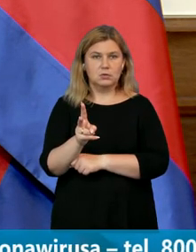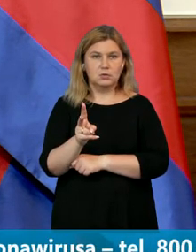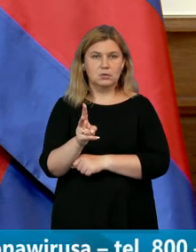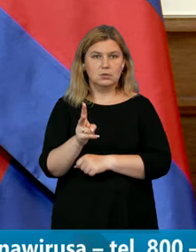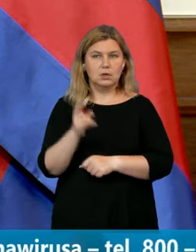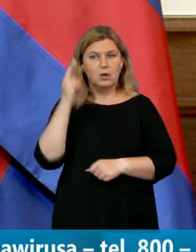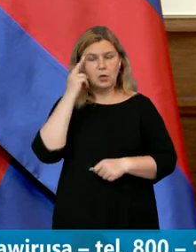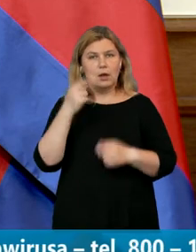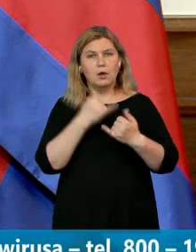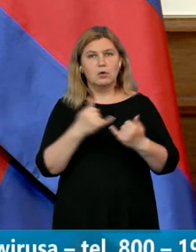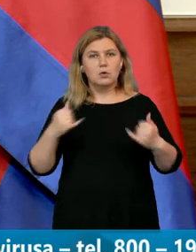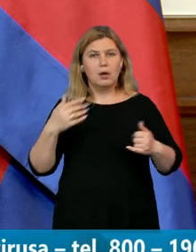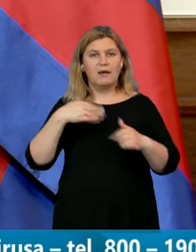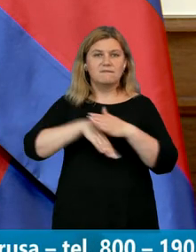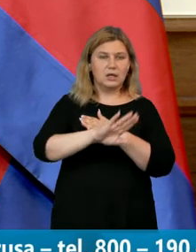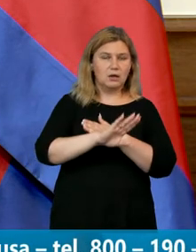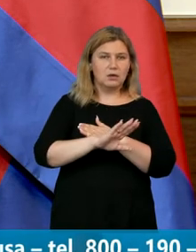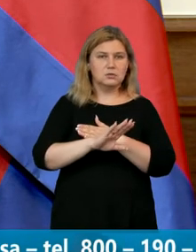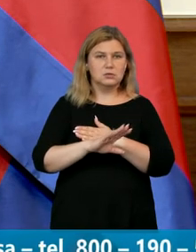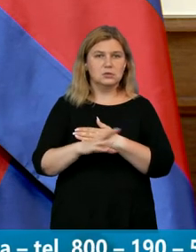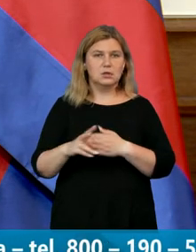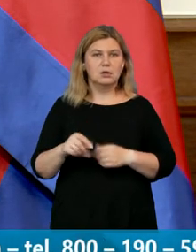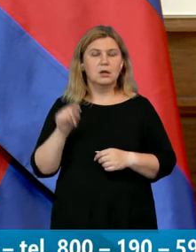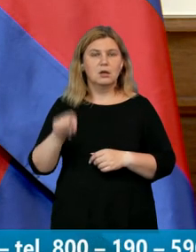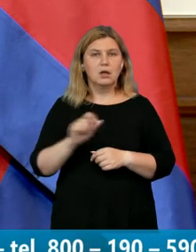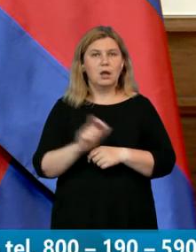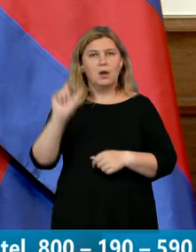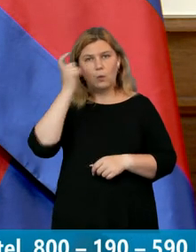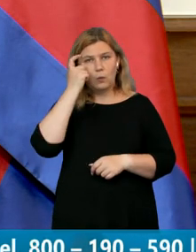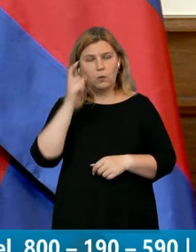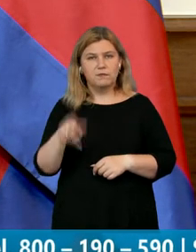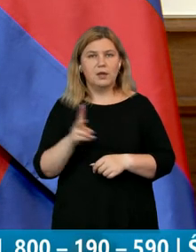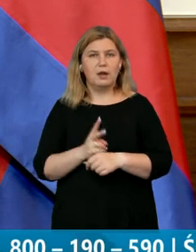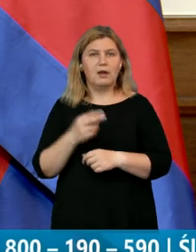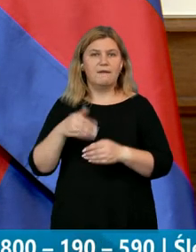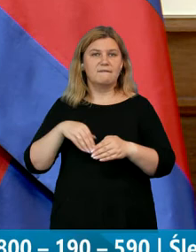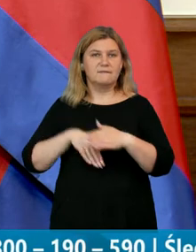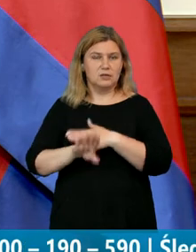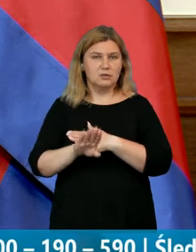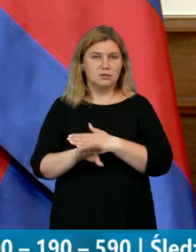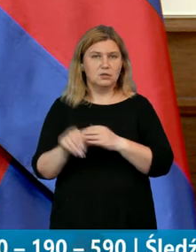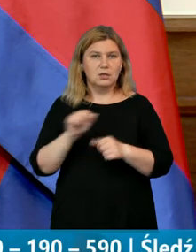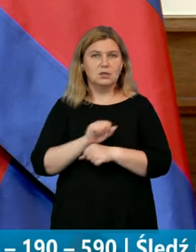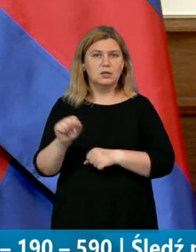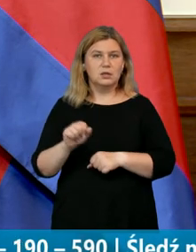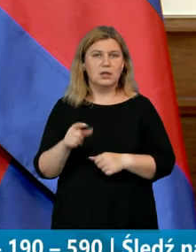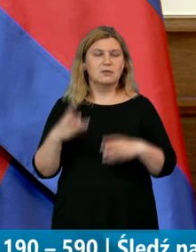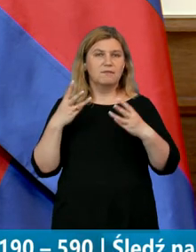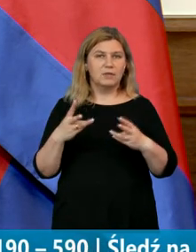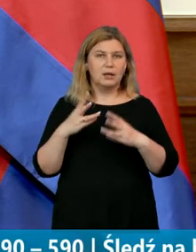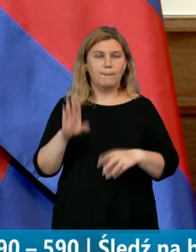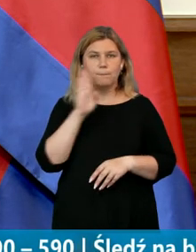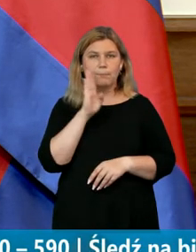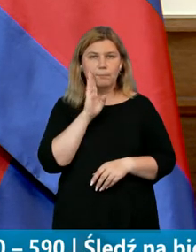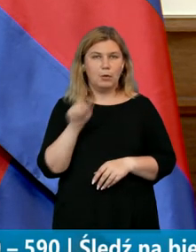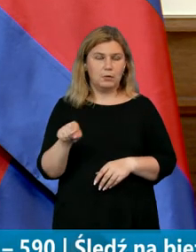że można w różnych punktach wychodzić, ale no ten główny punkt wyjściowy jest chyba kluczowy. Podobnie chyba jest